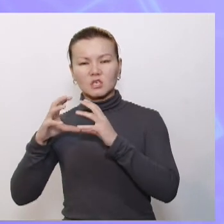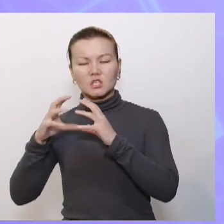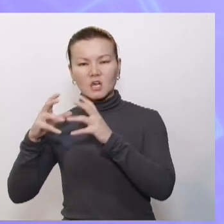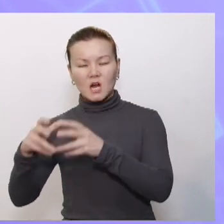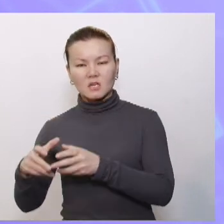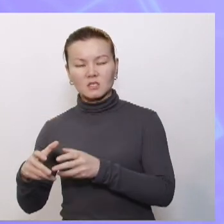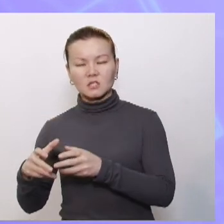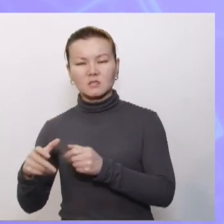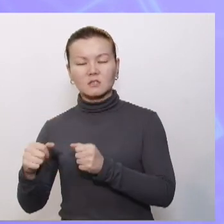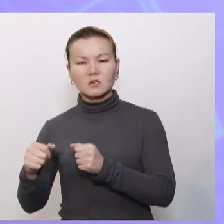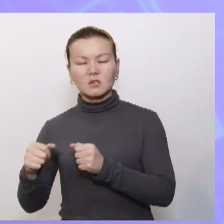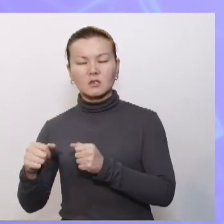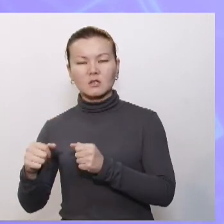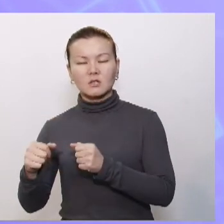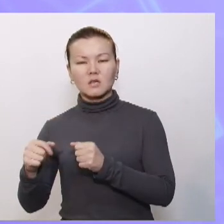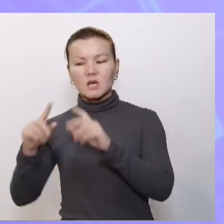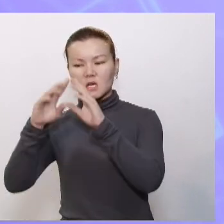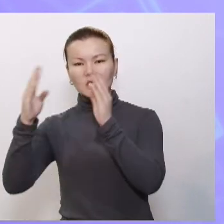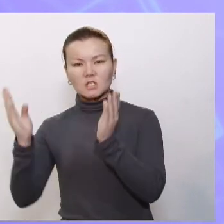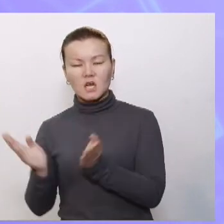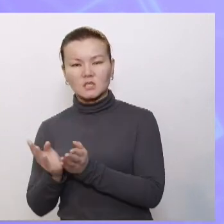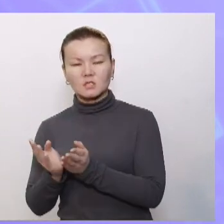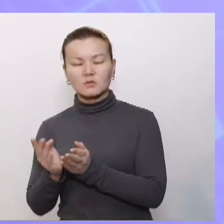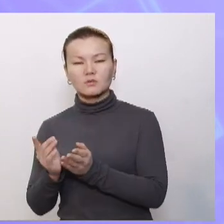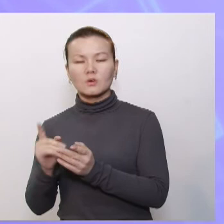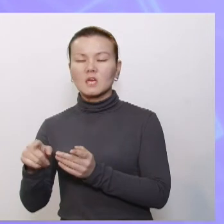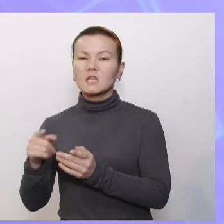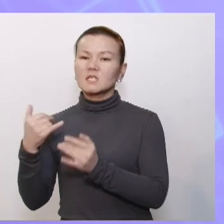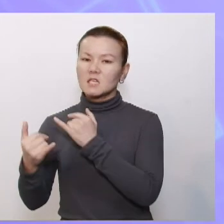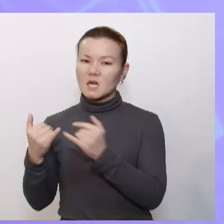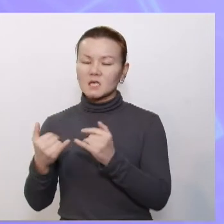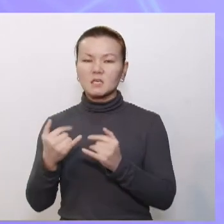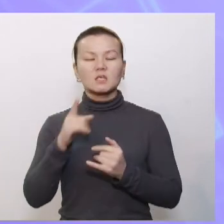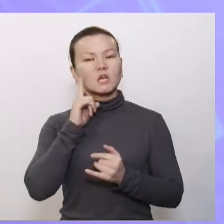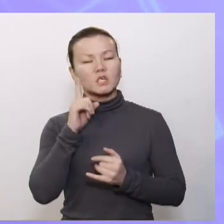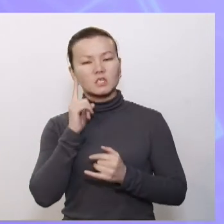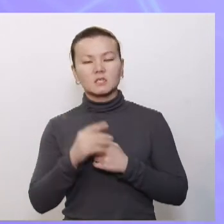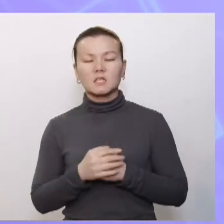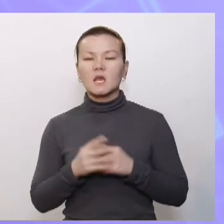Бир сүрөттө жашыл, биринде сары экен. Экинчи айырма